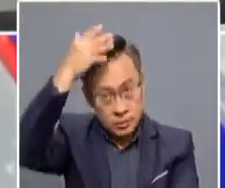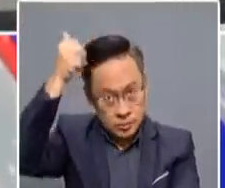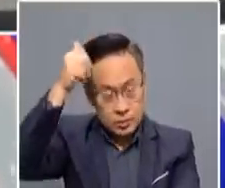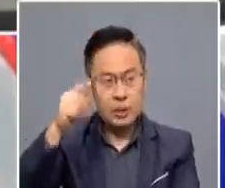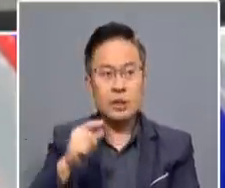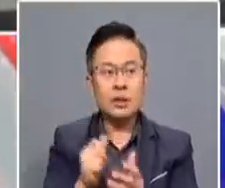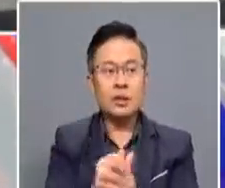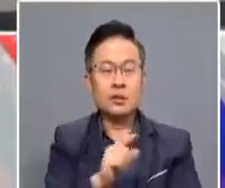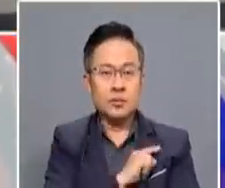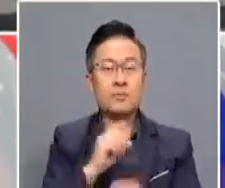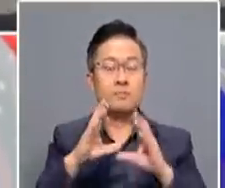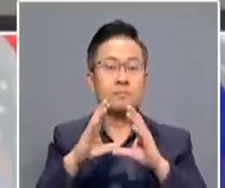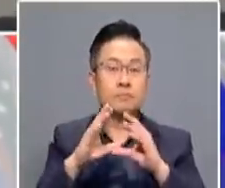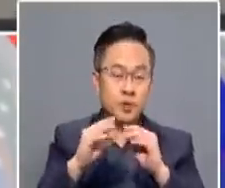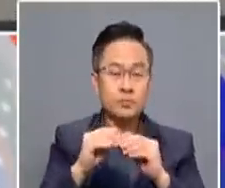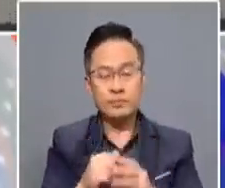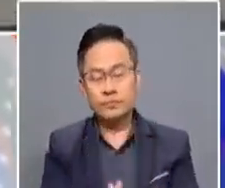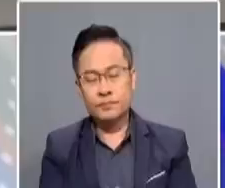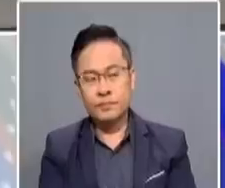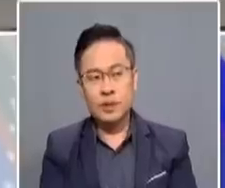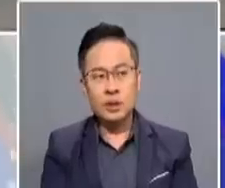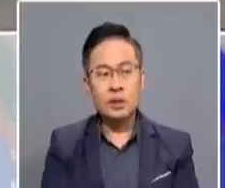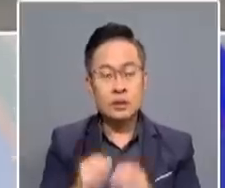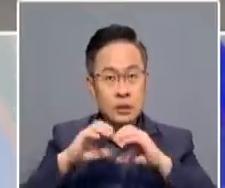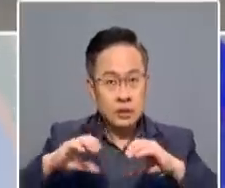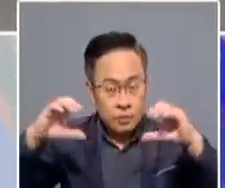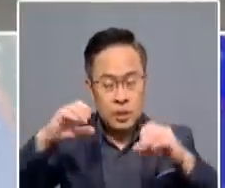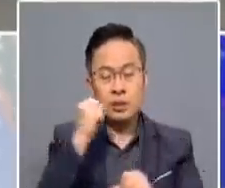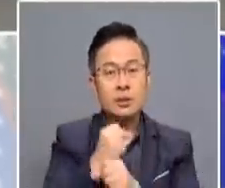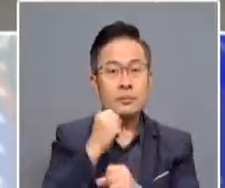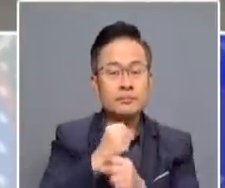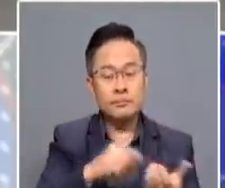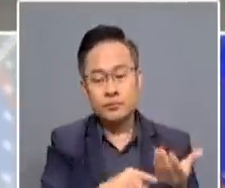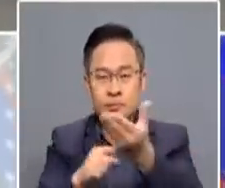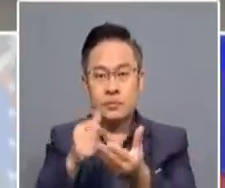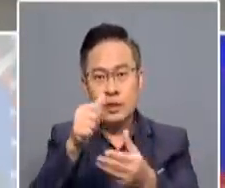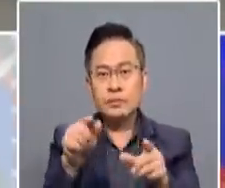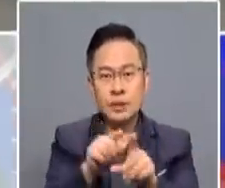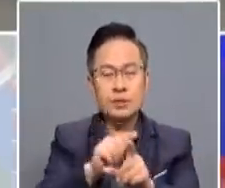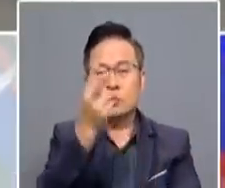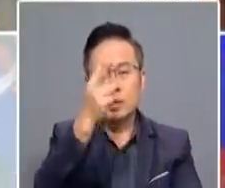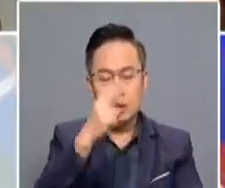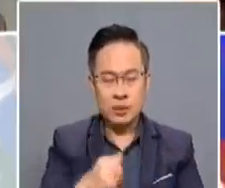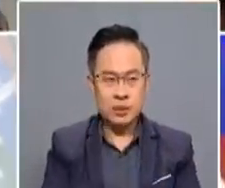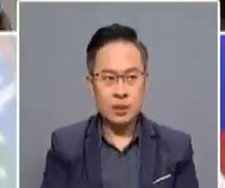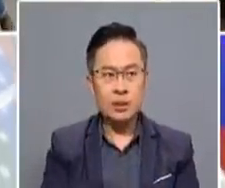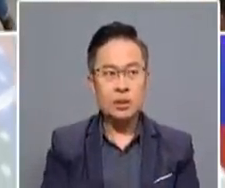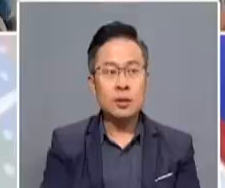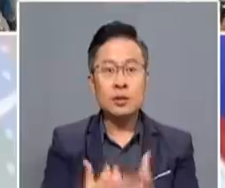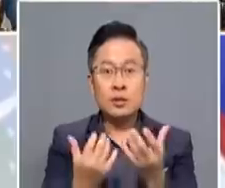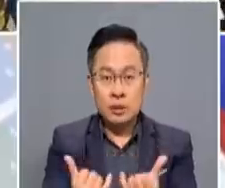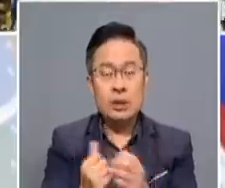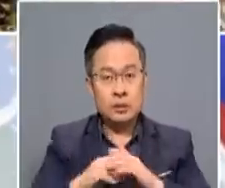เรื่องของการเปิดสภาแต่ในส่วนรัฐบาลก็อีกส่วนหนึ่งนะเพราะนั้นรัฐบาลก็ยืนยันวันนี้นะครับว่าก็ให้การสนับสนุน